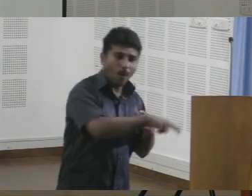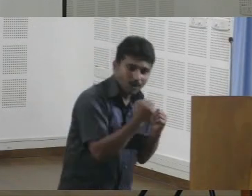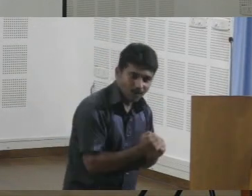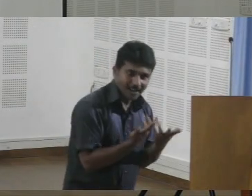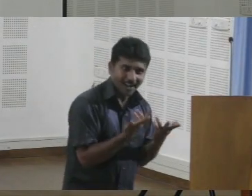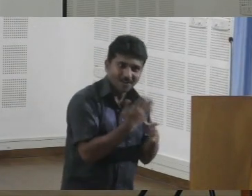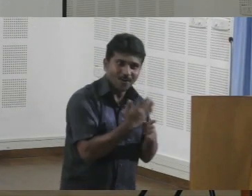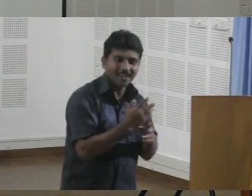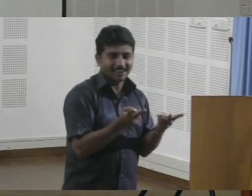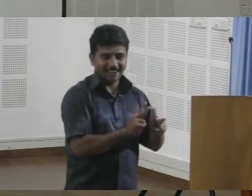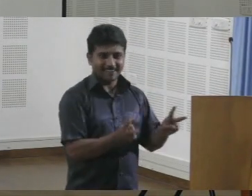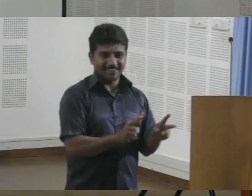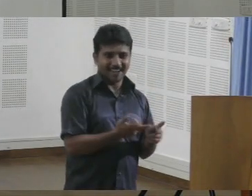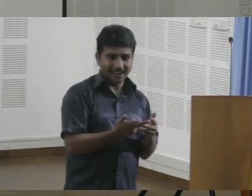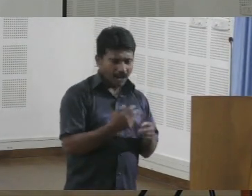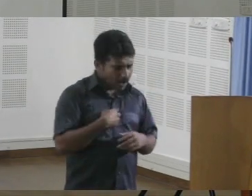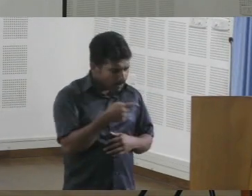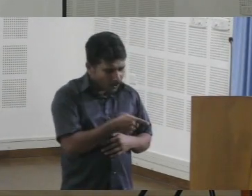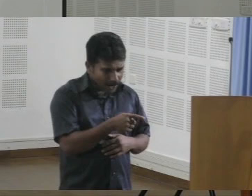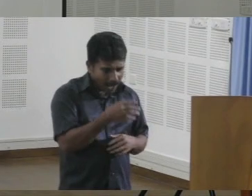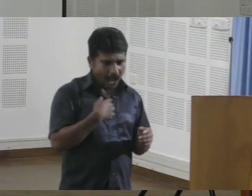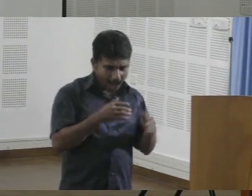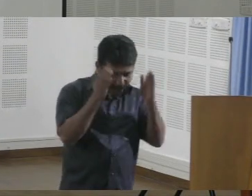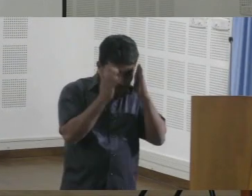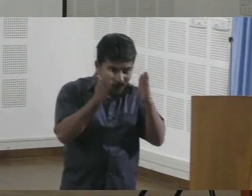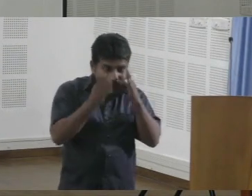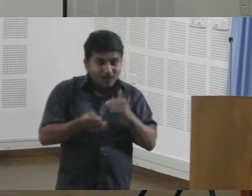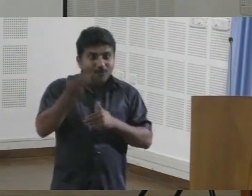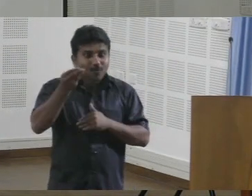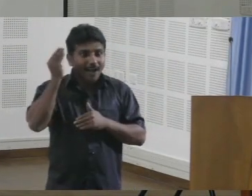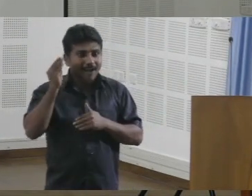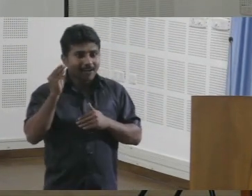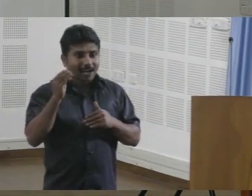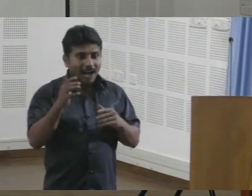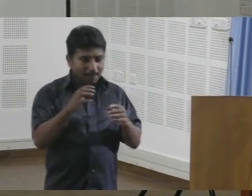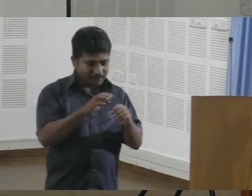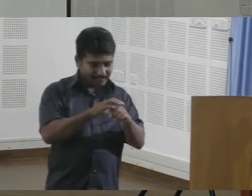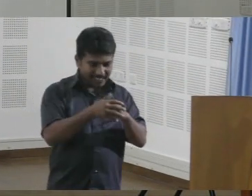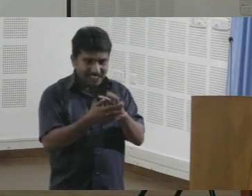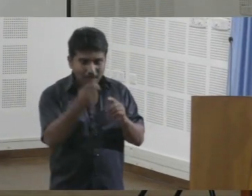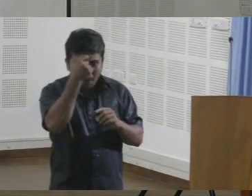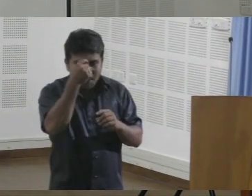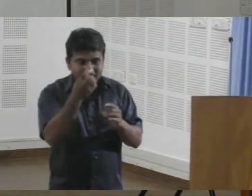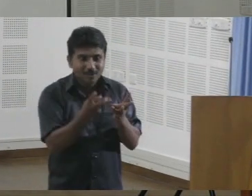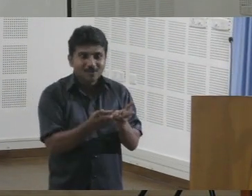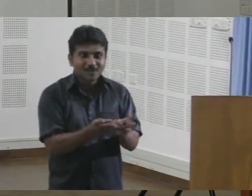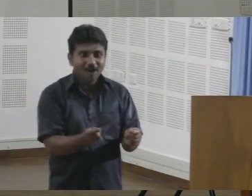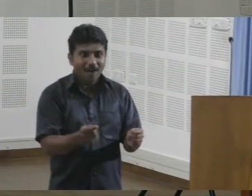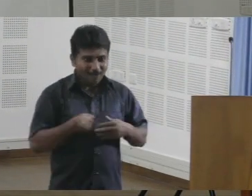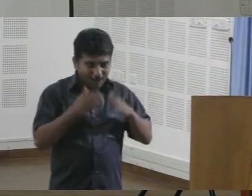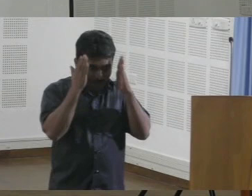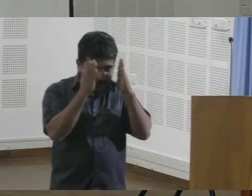അങ്ങനെ ഞാൻ അപ്പോൾ എനിക്ക് ശരിക്കും റിസൾട്ട് കാണാൻ തുടങ്ങി. സെൻസറി ഇഷ്യൂസ് കുറയുന്നു, ഫോക്കസ് ഇമ്പ്രൂവ് ആവുന്നു, കോൺസെൻട്രേഷൻ ഇമ്പ്രൂവ് ആവുന്നു,